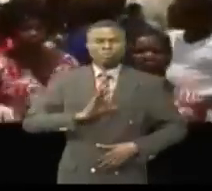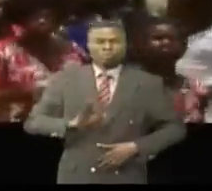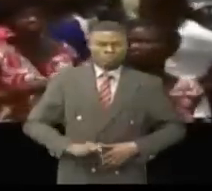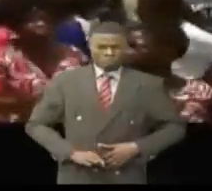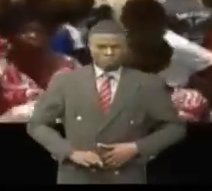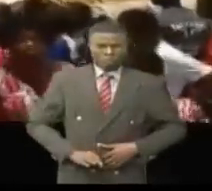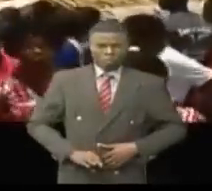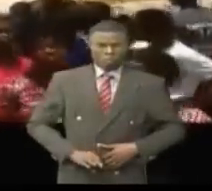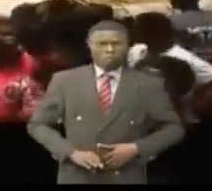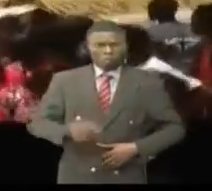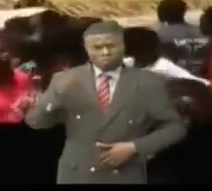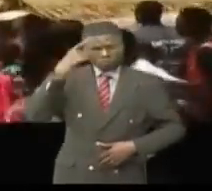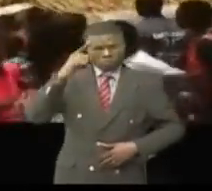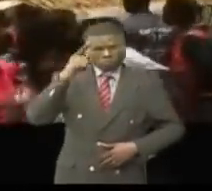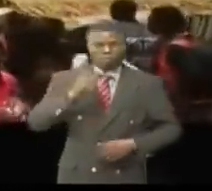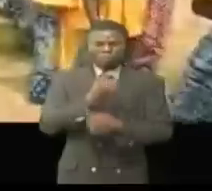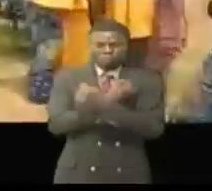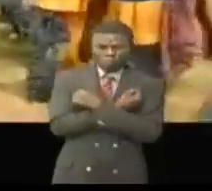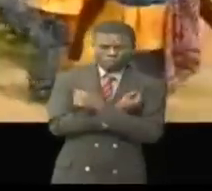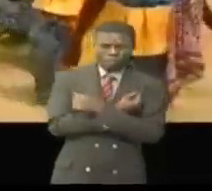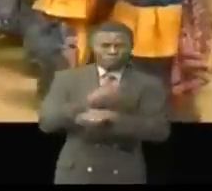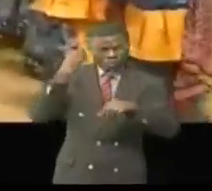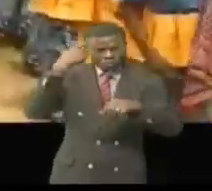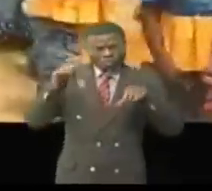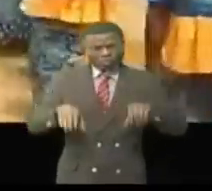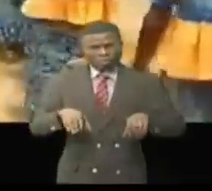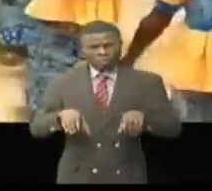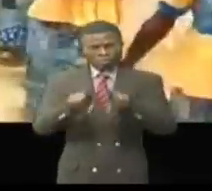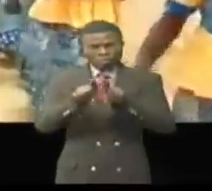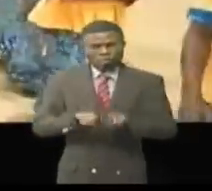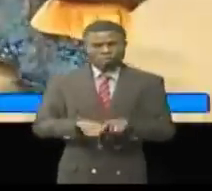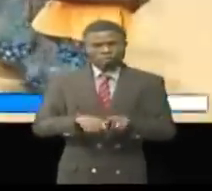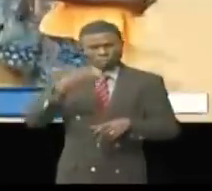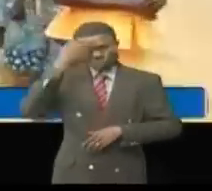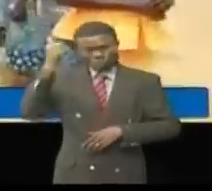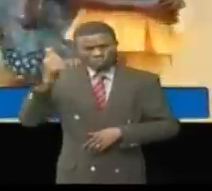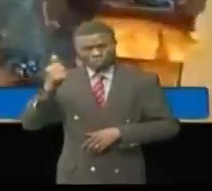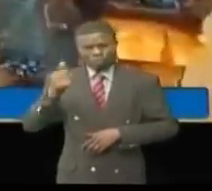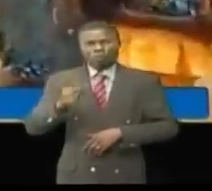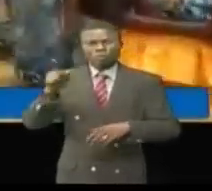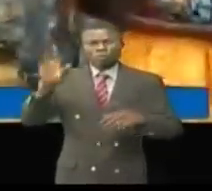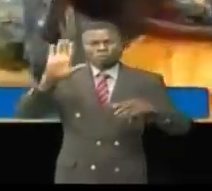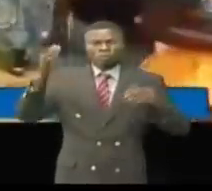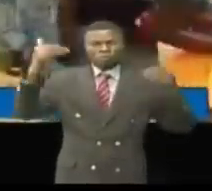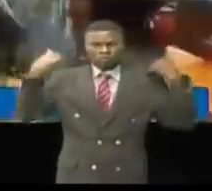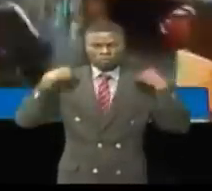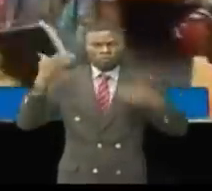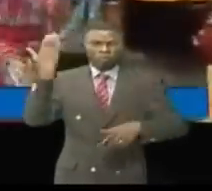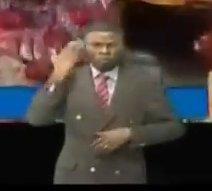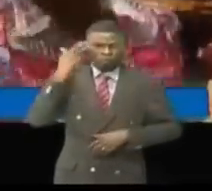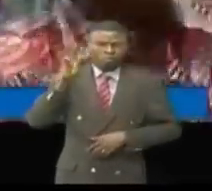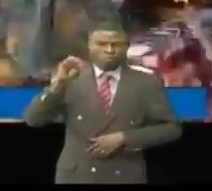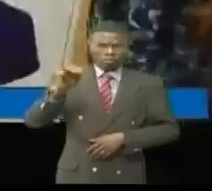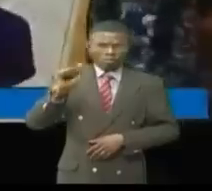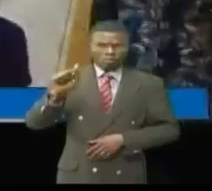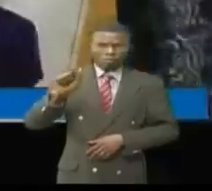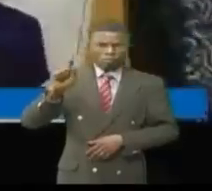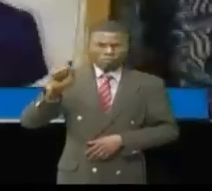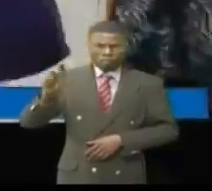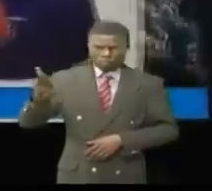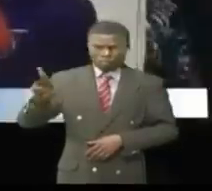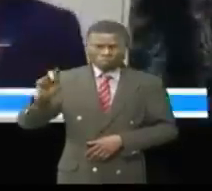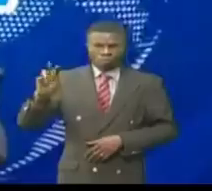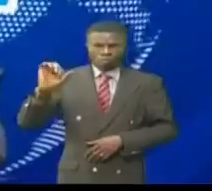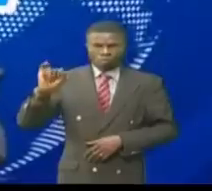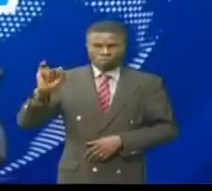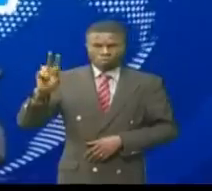leur cœur pour son amour pour les Congos, sans oublier leur leader, Martin Ikokt Ikokt, élu de